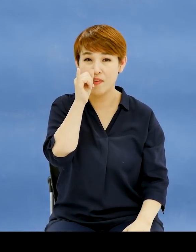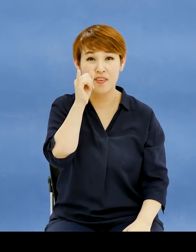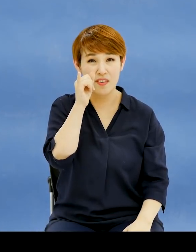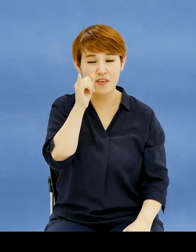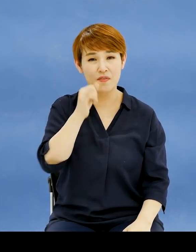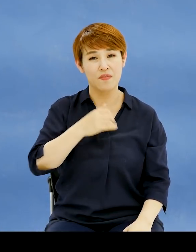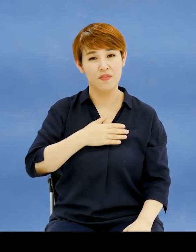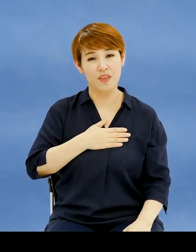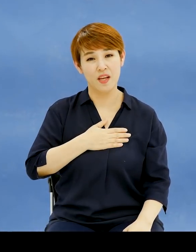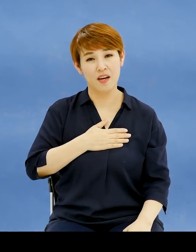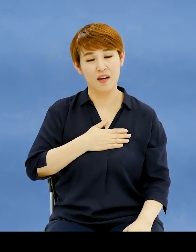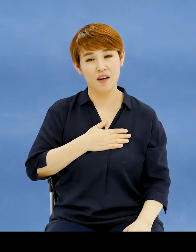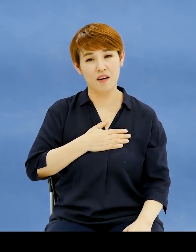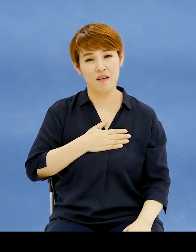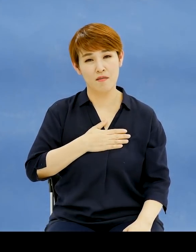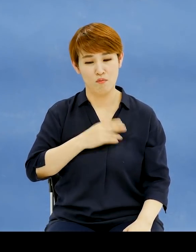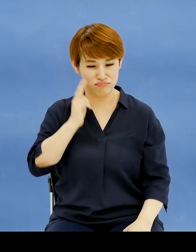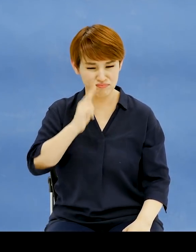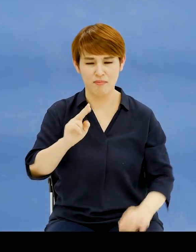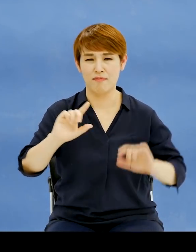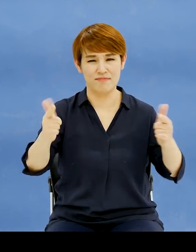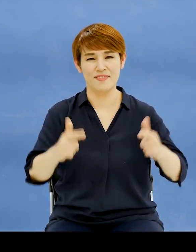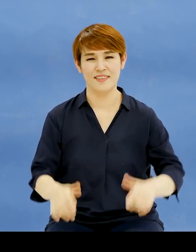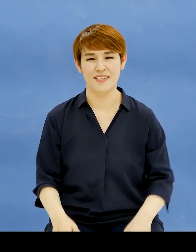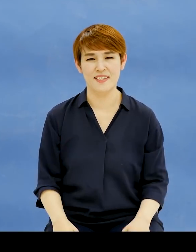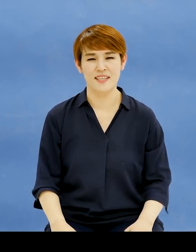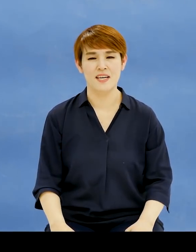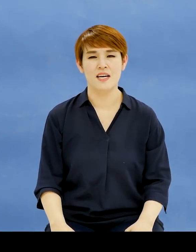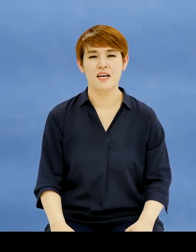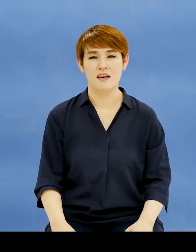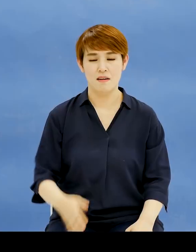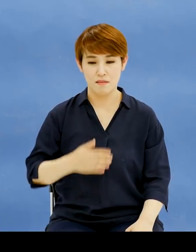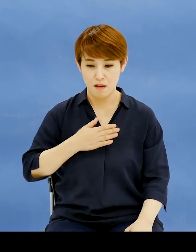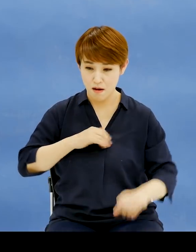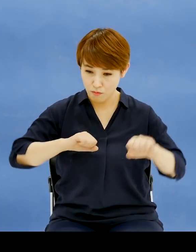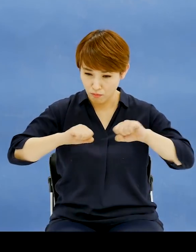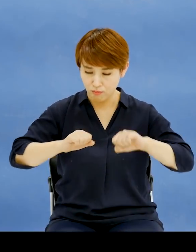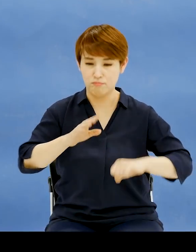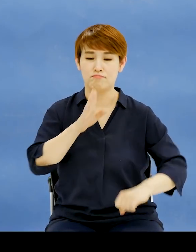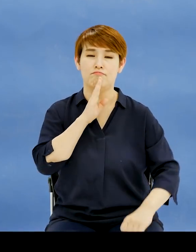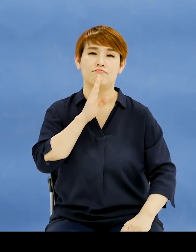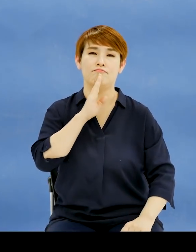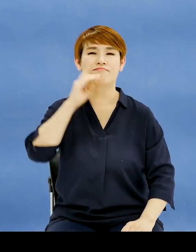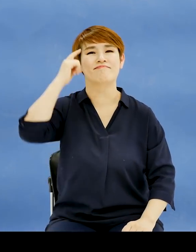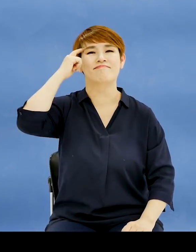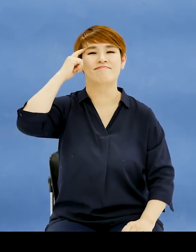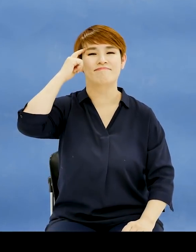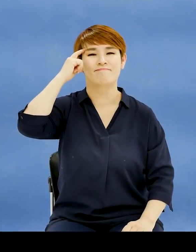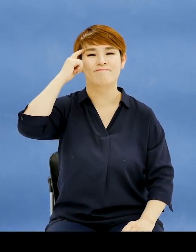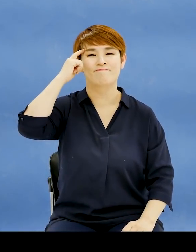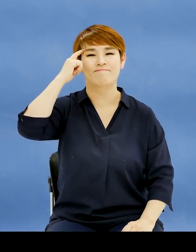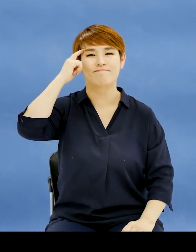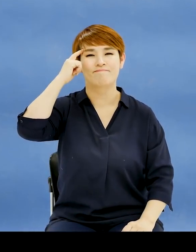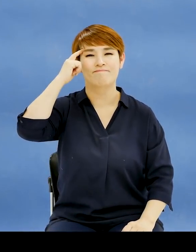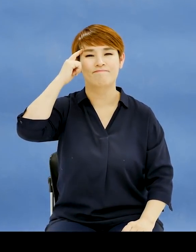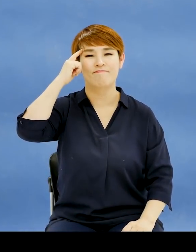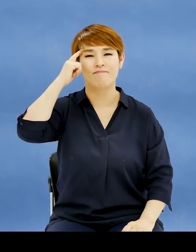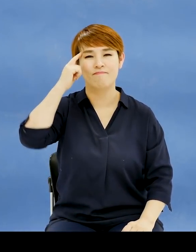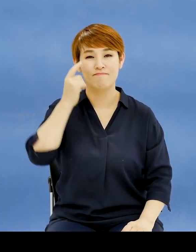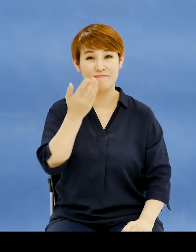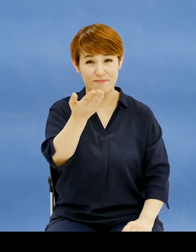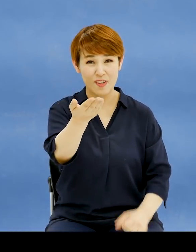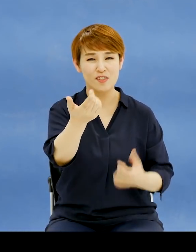이게 잘못된 게 아니고 그럼요. 그냥 내가 좀 지나친 게 아니고 이게 맞는 거구나. 내가 하고 있는 게 맞는 거구나라는 생각이